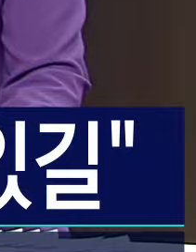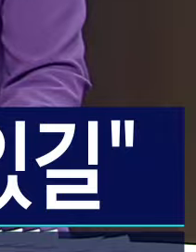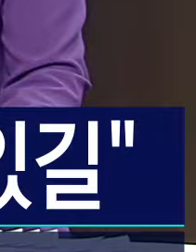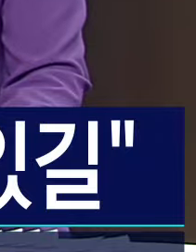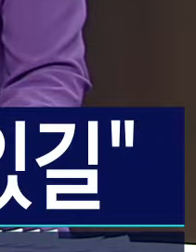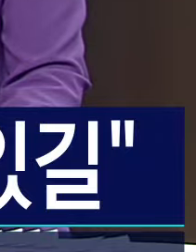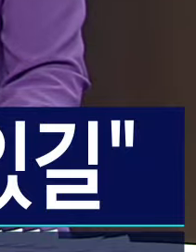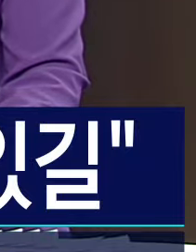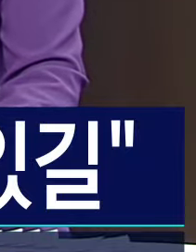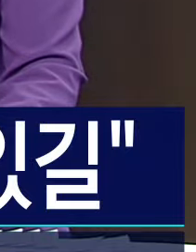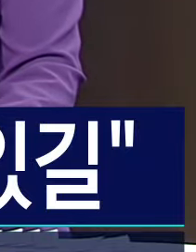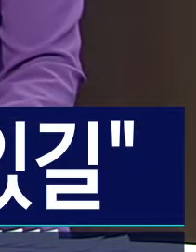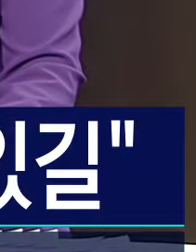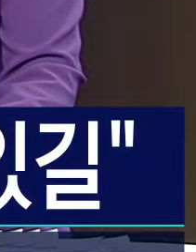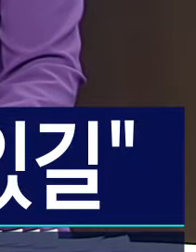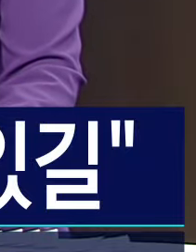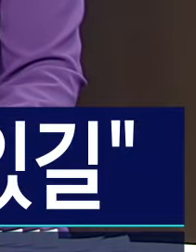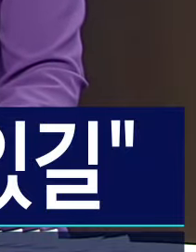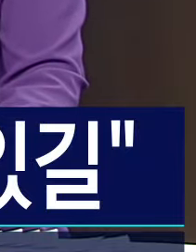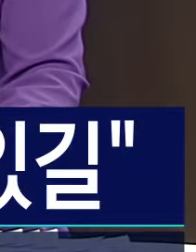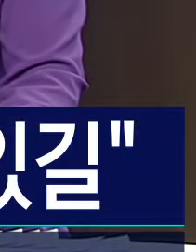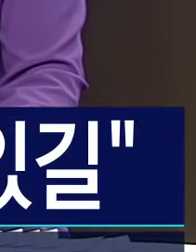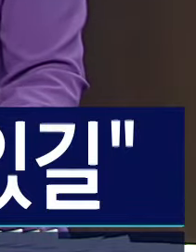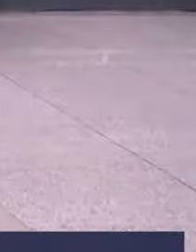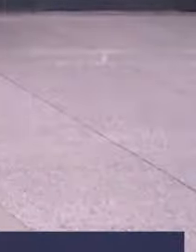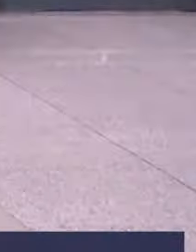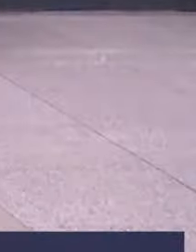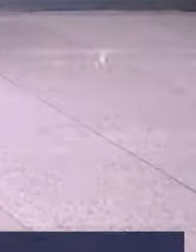희망한다고 밝혔습니다. 김하영 기자입니다.